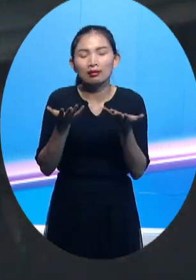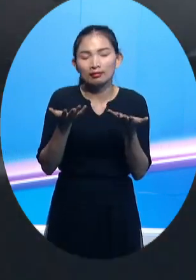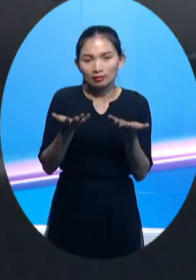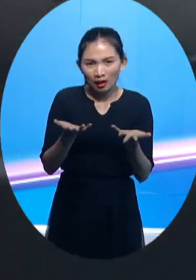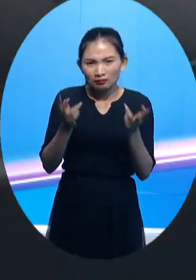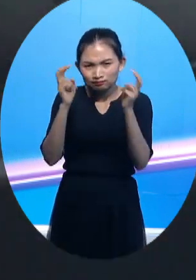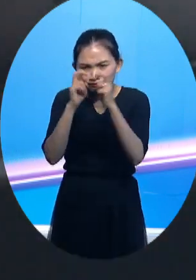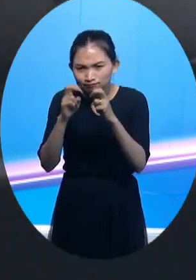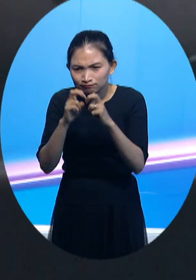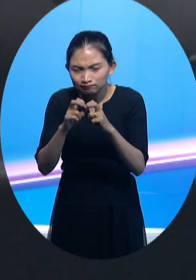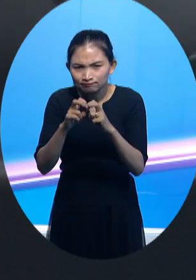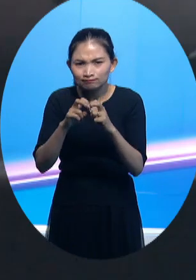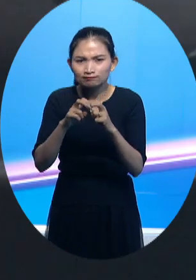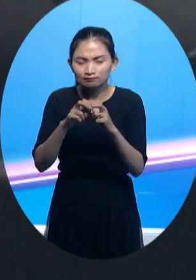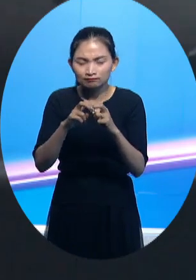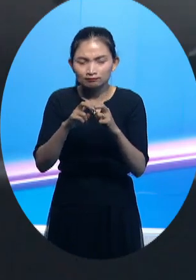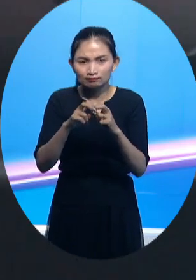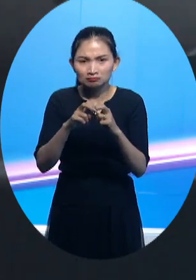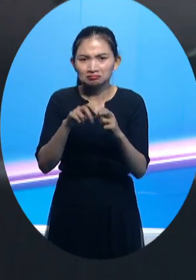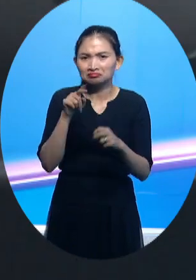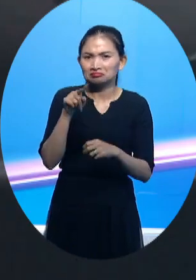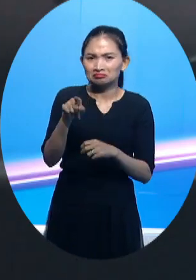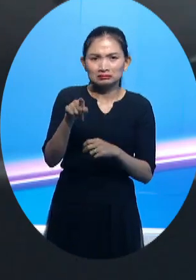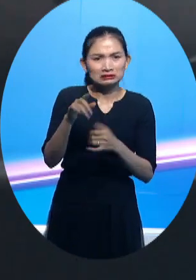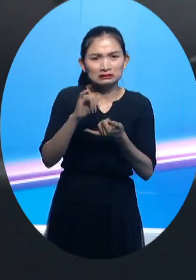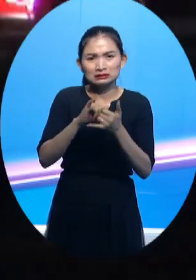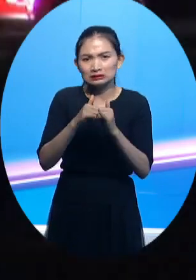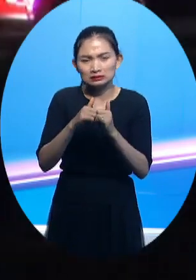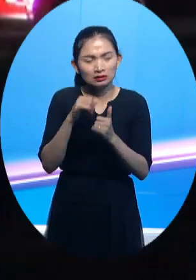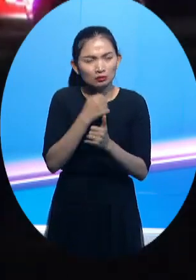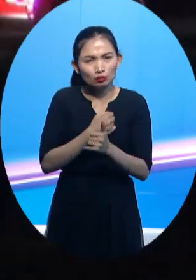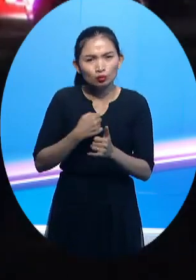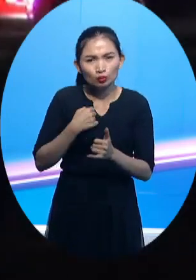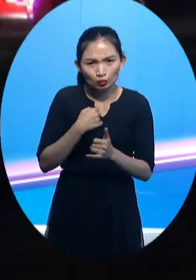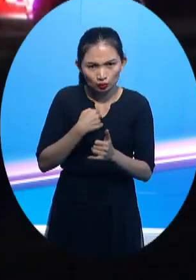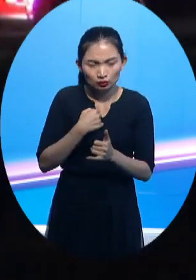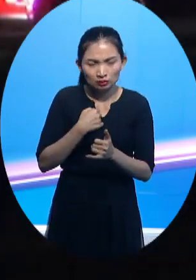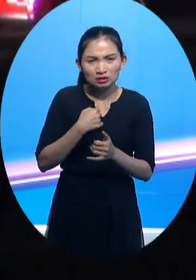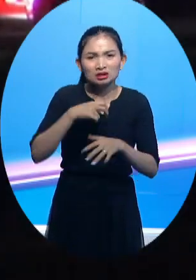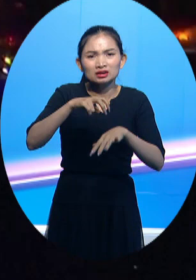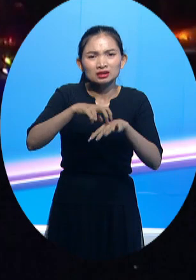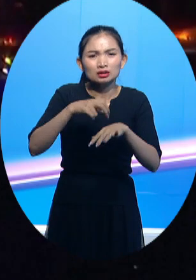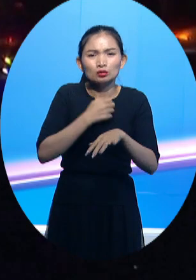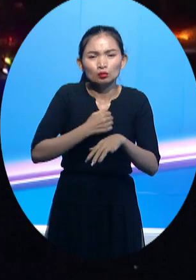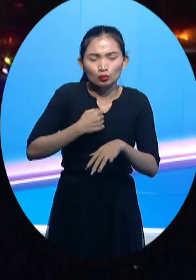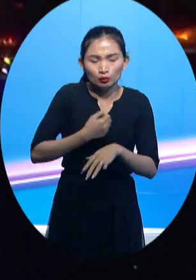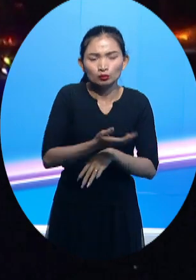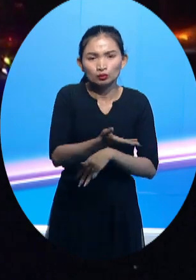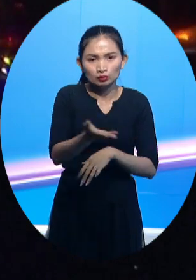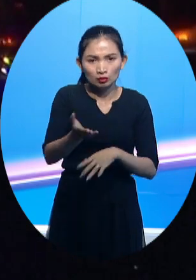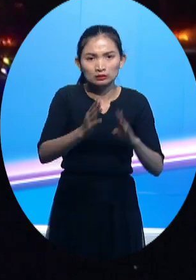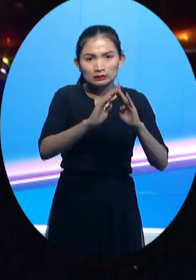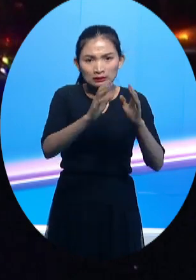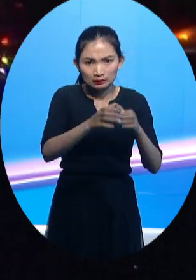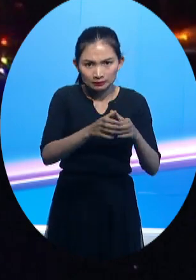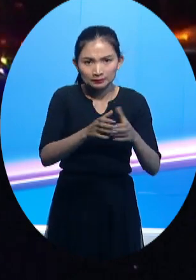Thủ tướng kishida fumio mô tả Đây là một sự cố đáng buồn và gửi lời chi buồn đến gia đình các nạn nhân theo Japan